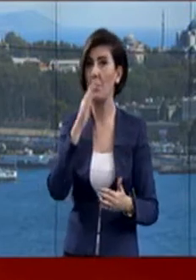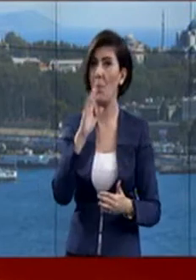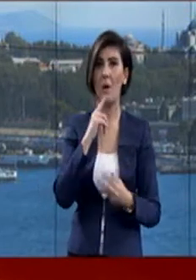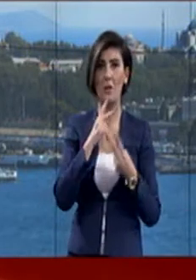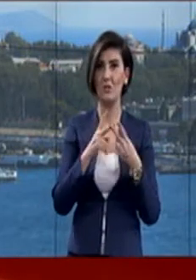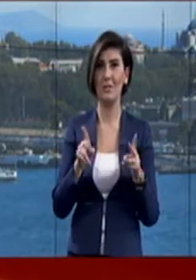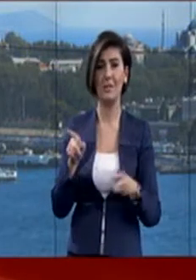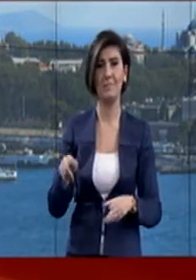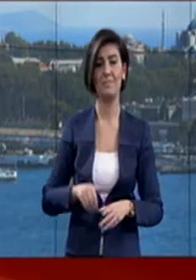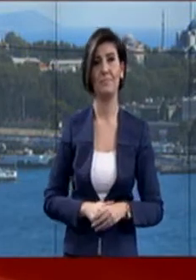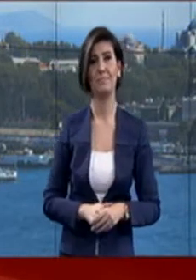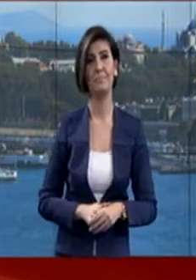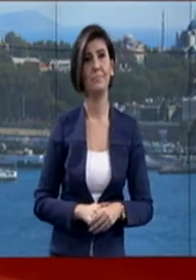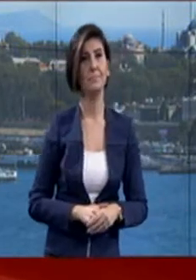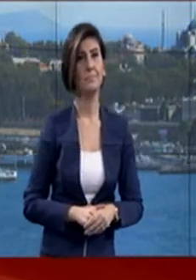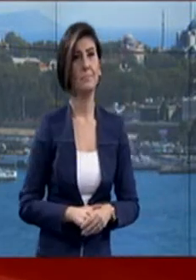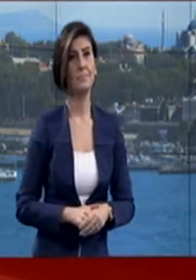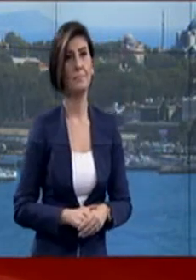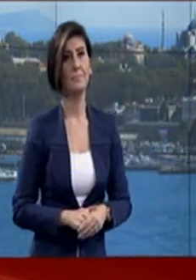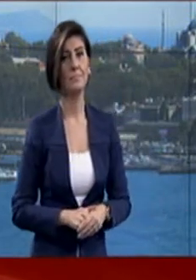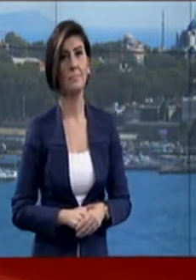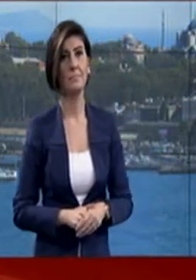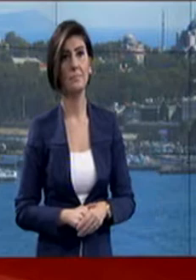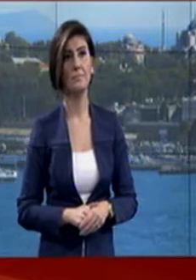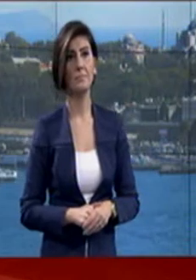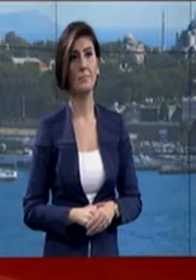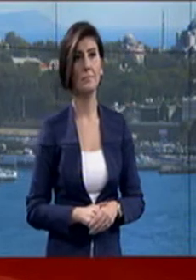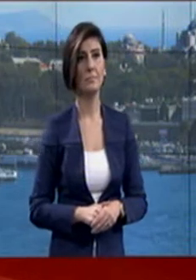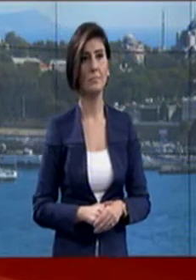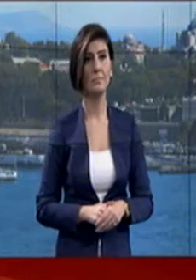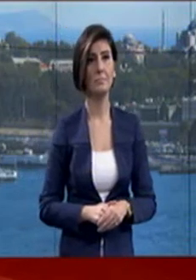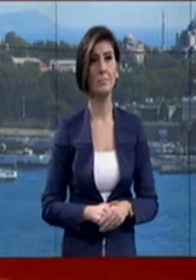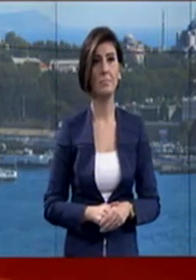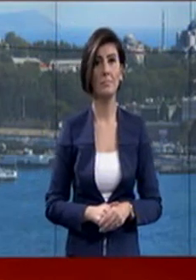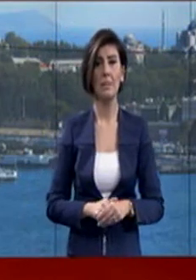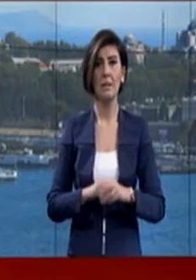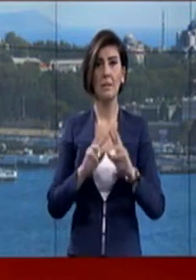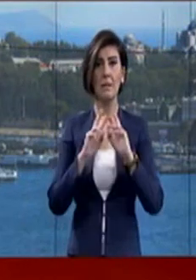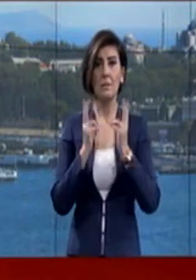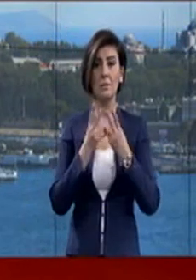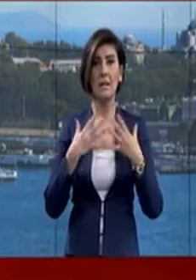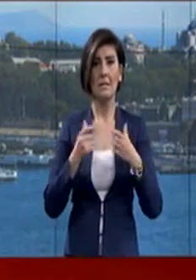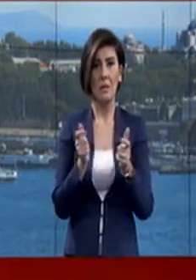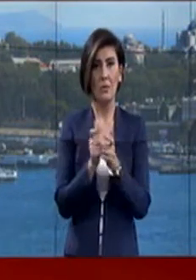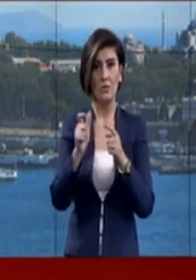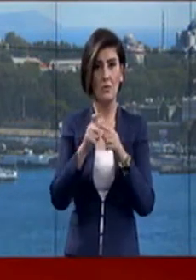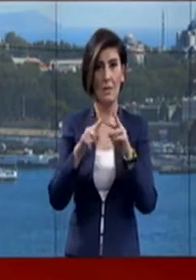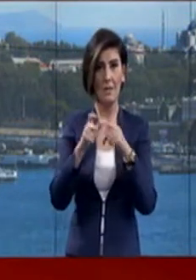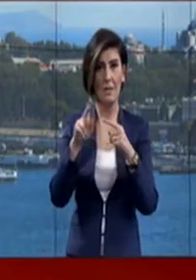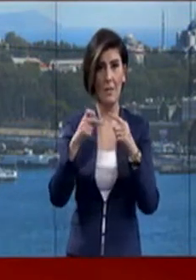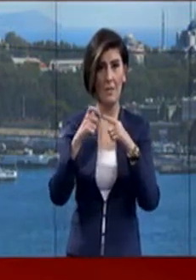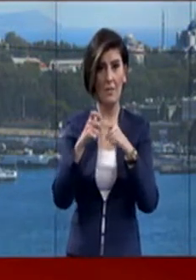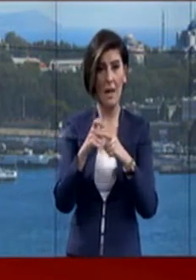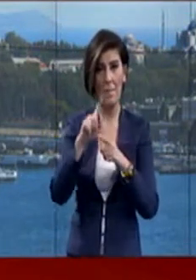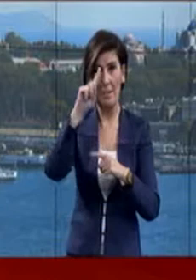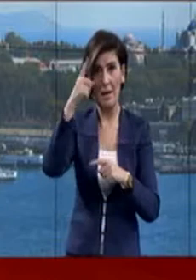açıkladı. Dünya Sağlık Örgütü Cenevre'deki merkezinde Zika